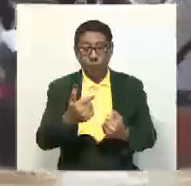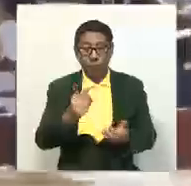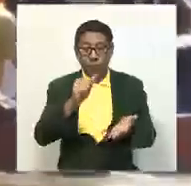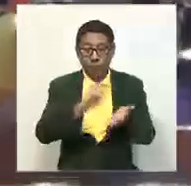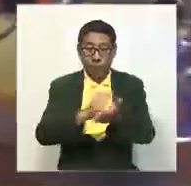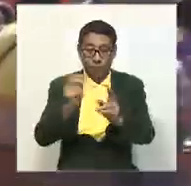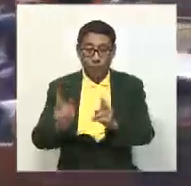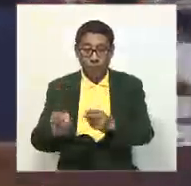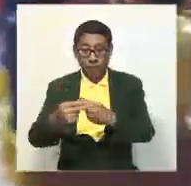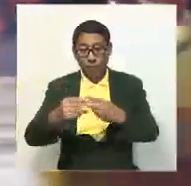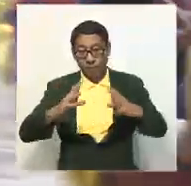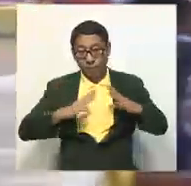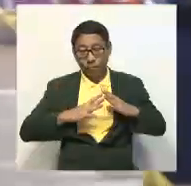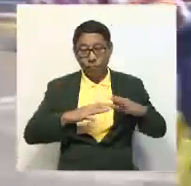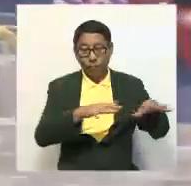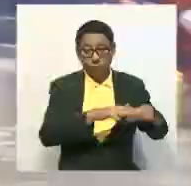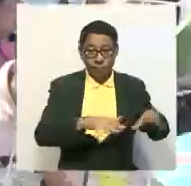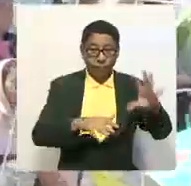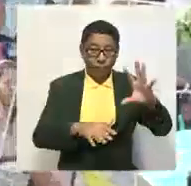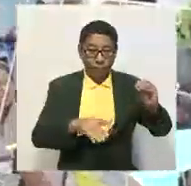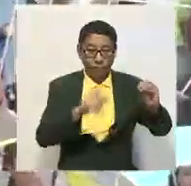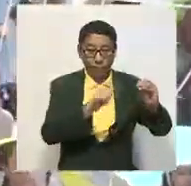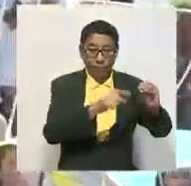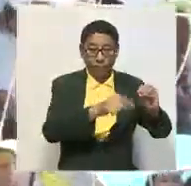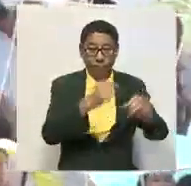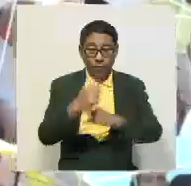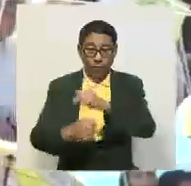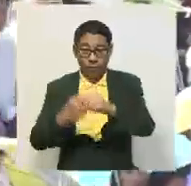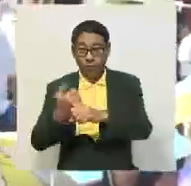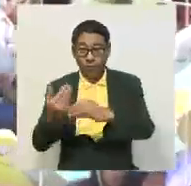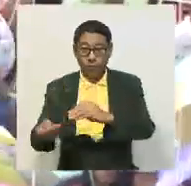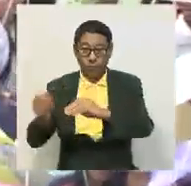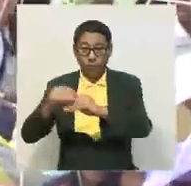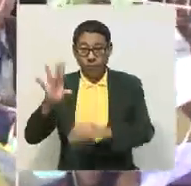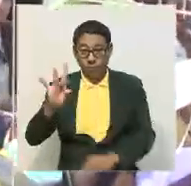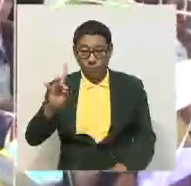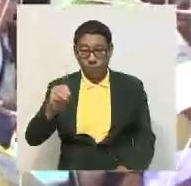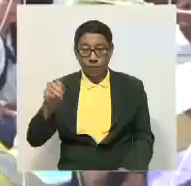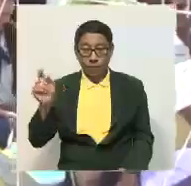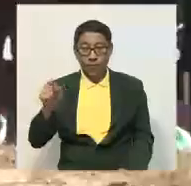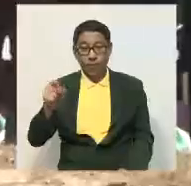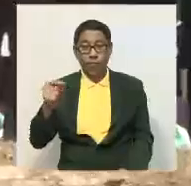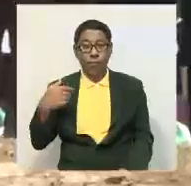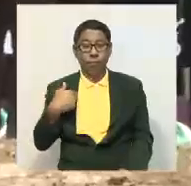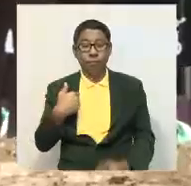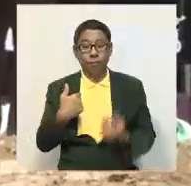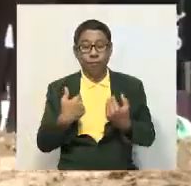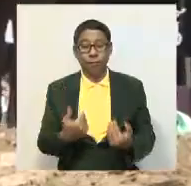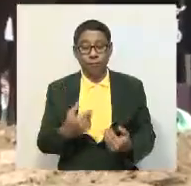ยยอดจองห้องพักจากปกติร้อยละ50ปีนี้ต้องบอกว่าเพิ่มสูงขึ้นถึงร้อยละ80เลย ครับ